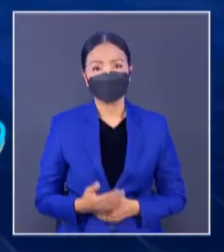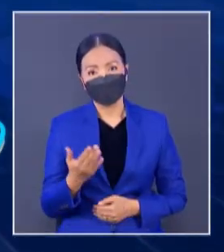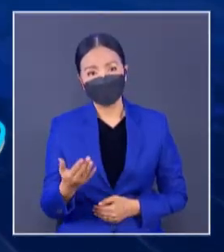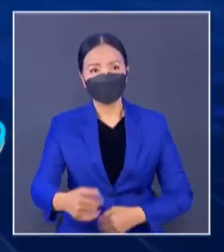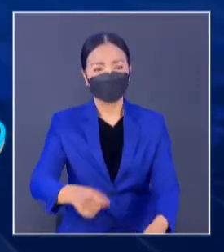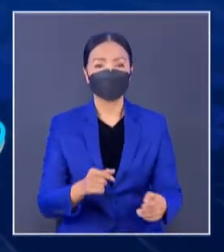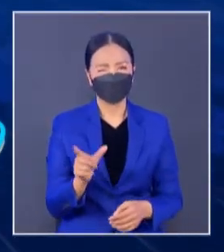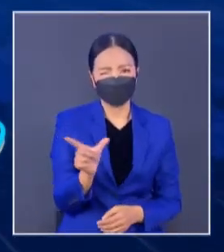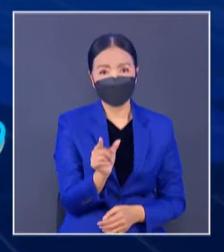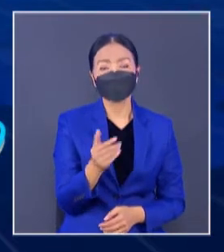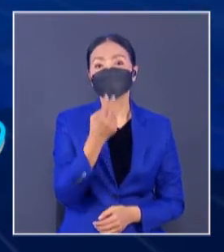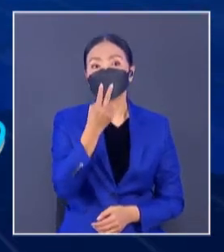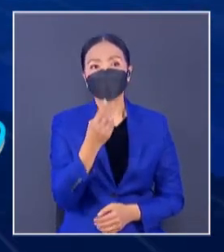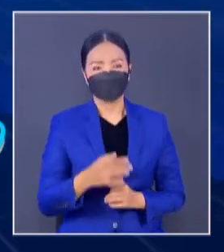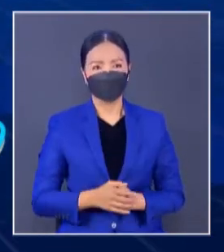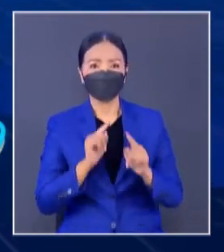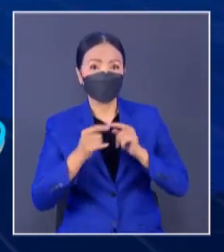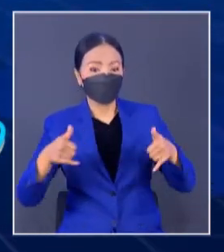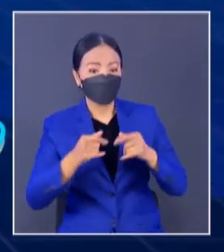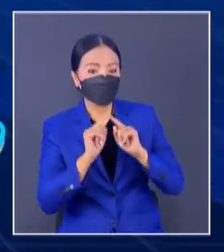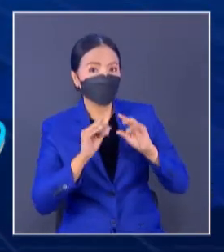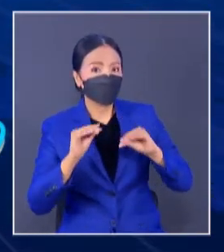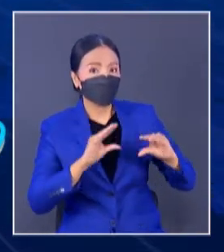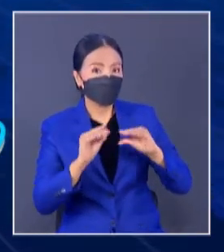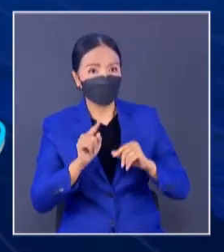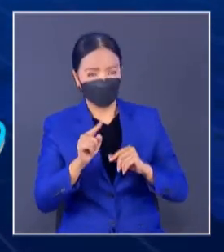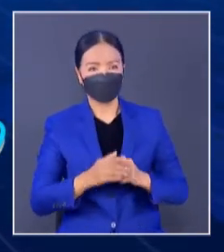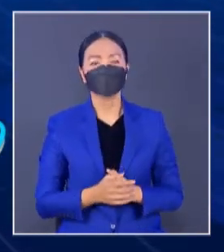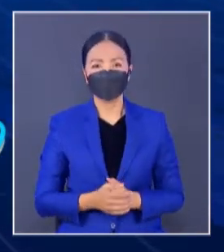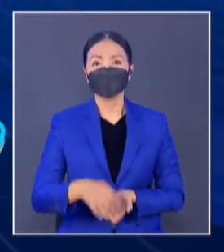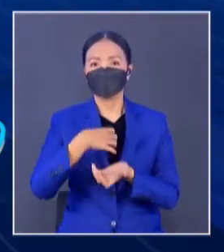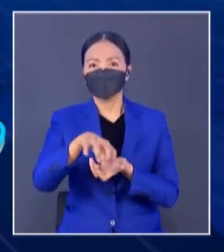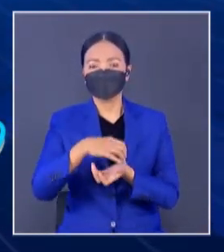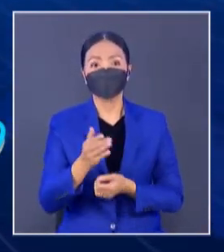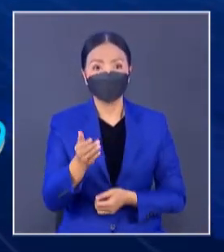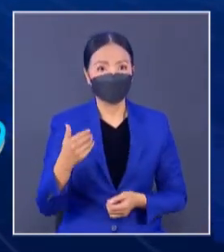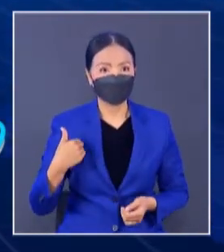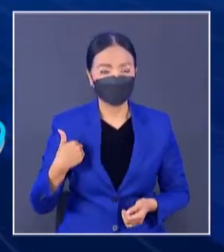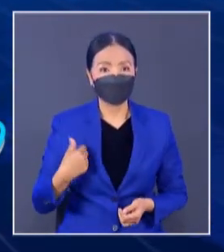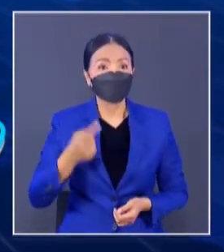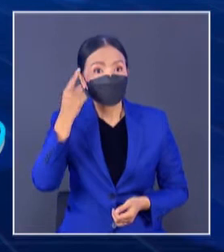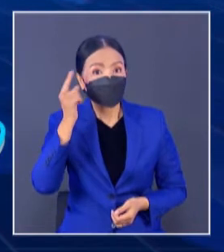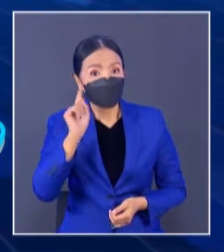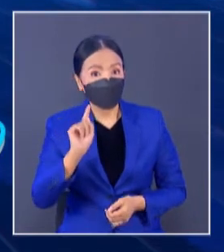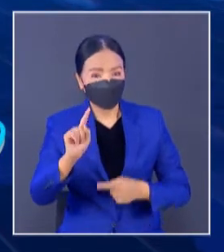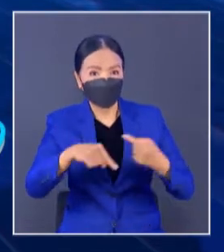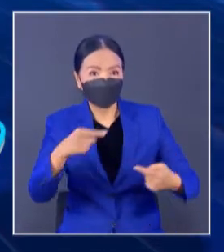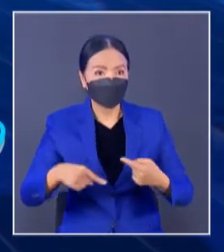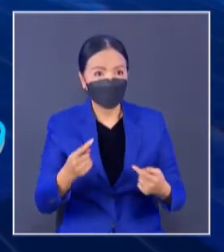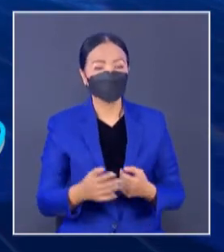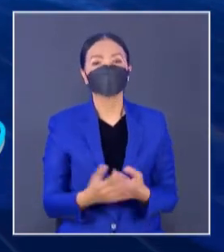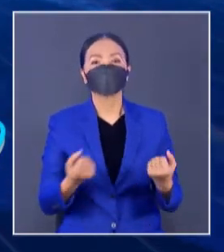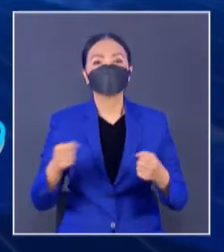นี่ช่วงสั้นๆนะครับที่เขาเจรจากันแต่ว่าเดี๋ยวเล่าให้ฟังแล้วคุณผู้ชมคิดเห็นอย่างไรเดี๋ยวว่ากันอีกที